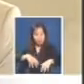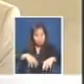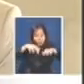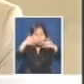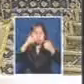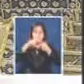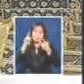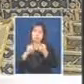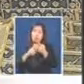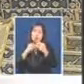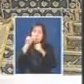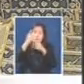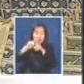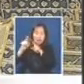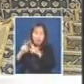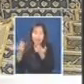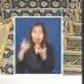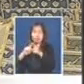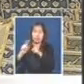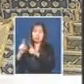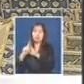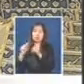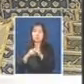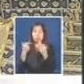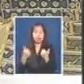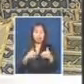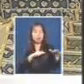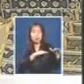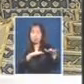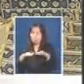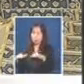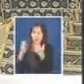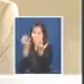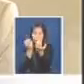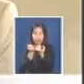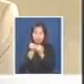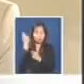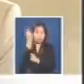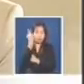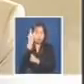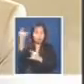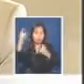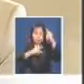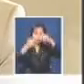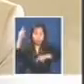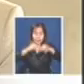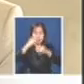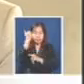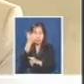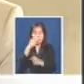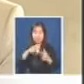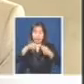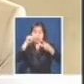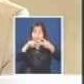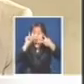ไม่ได้เป็นอย่างนั้นแล้วประเทศไทยเตรียมตัวที่จะรับนักท่องเที่ยวได้แล้วแล้วก็ประโยชน์ที่สามก็คือนักธุรกิจที่ม